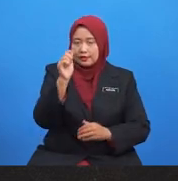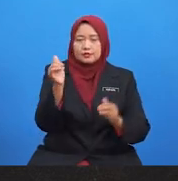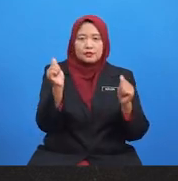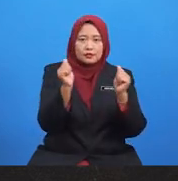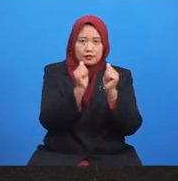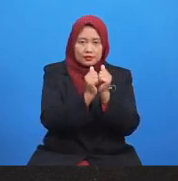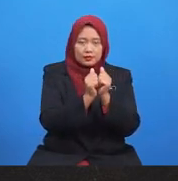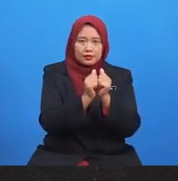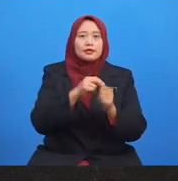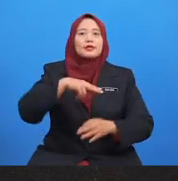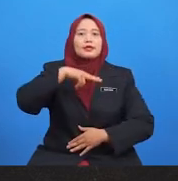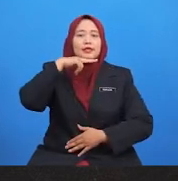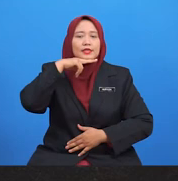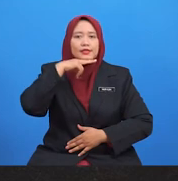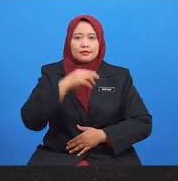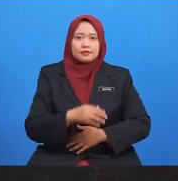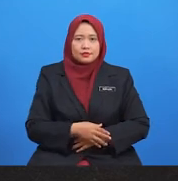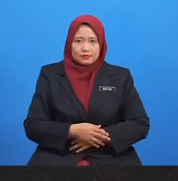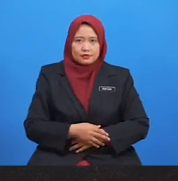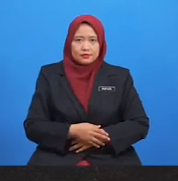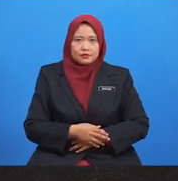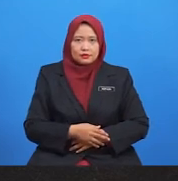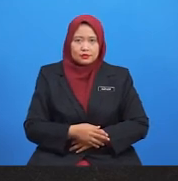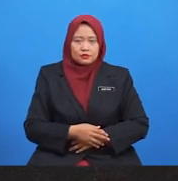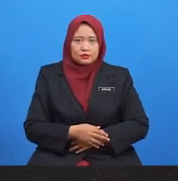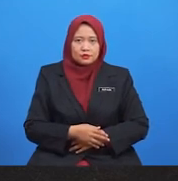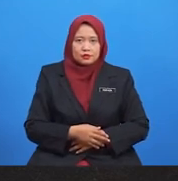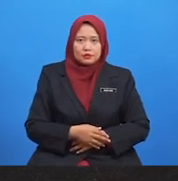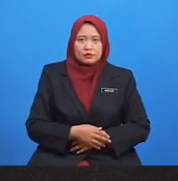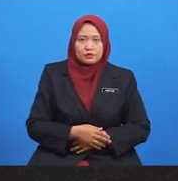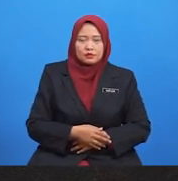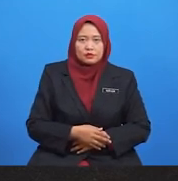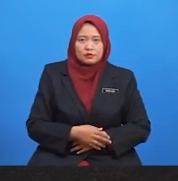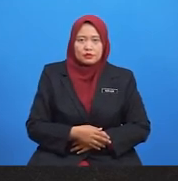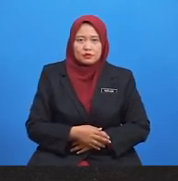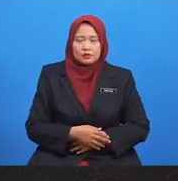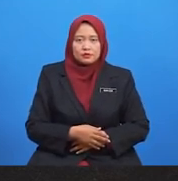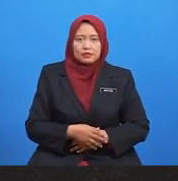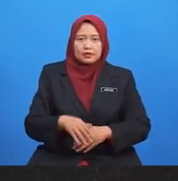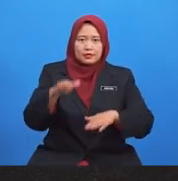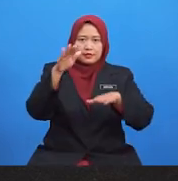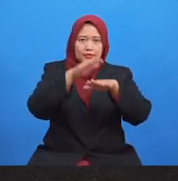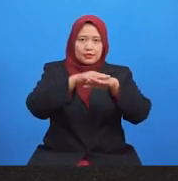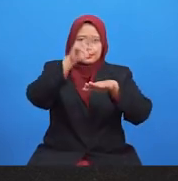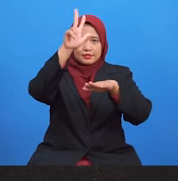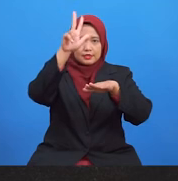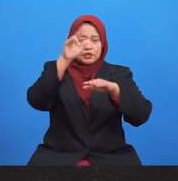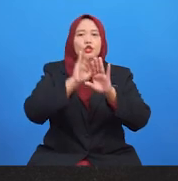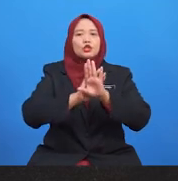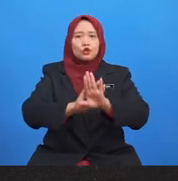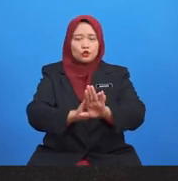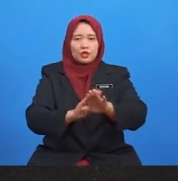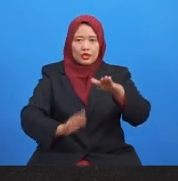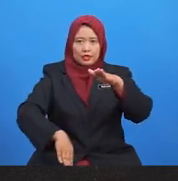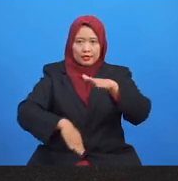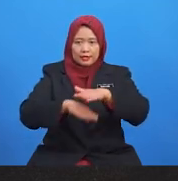iaitu bermula dengan had atas iaitu 3, kemudian ditolak dengan nilai had bawah